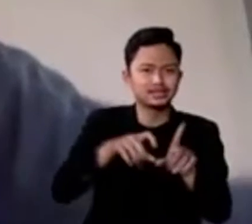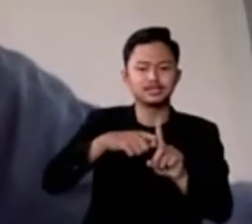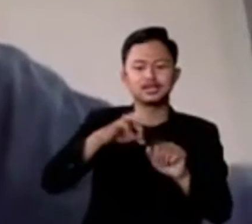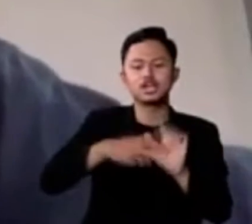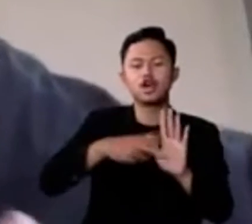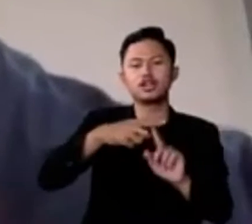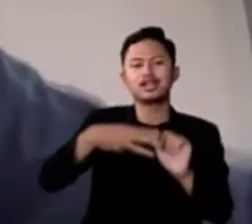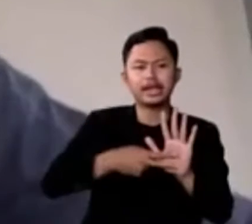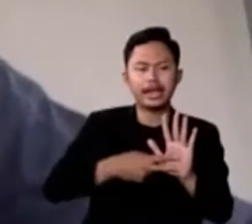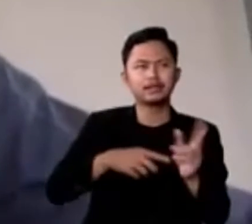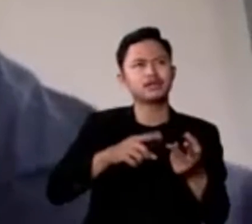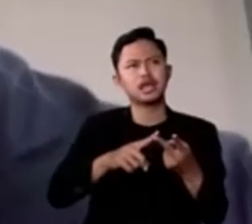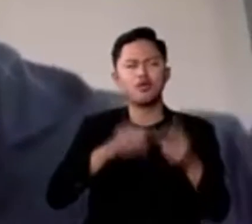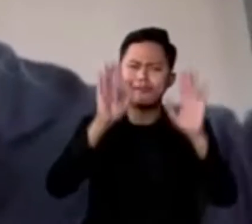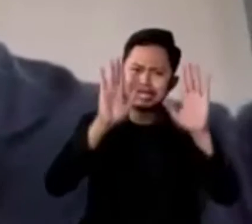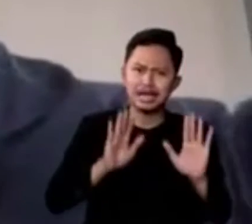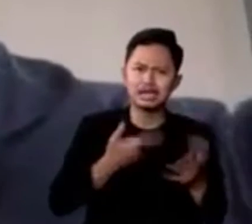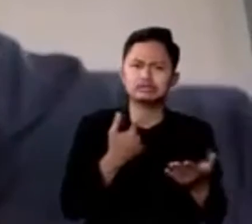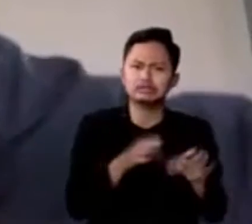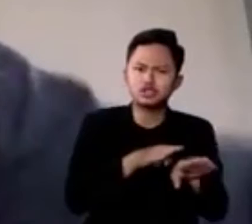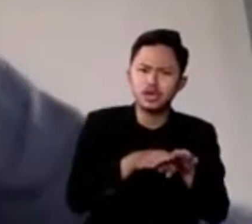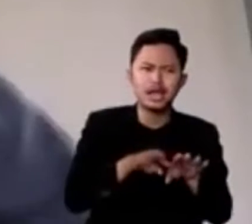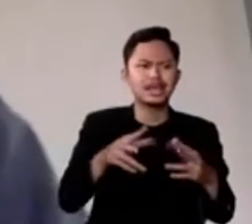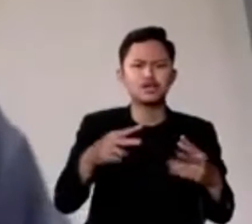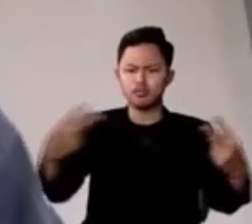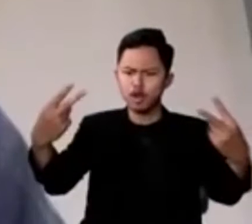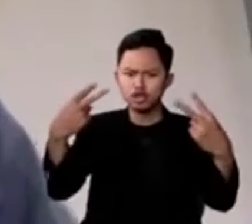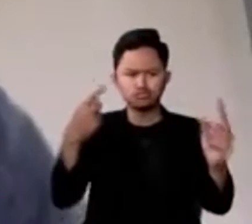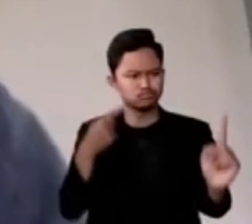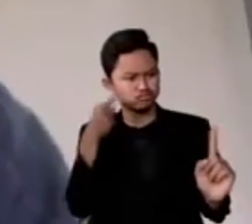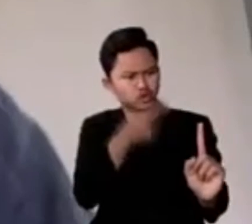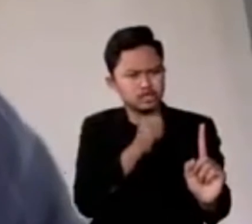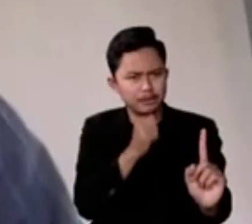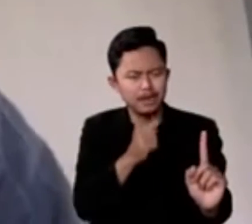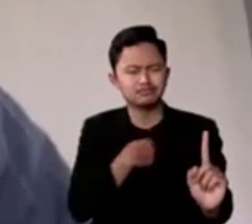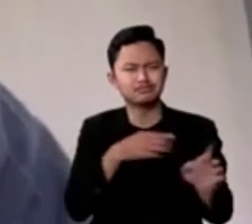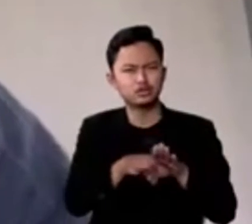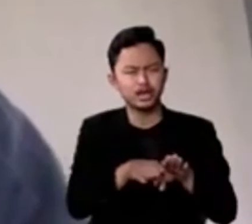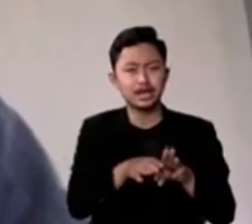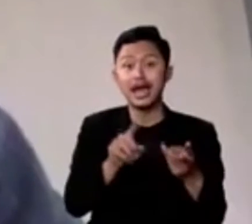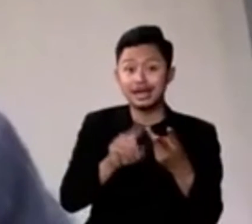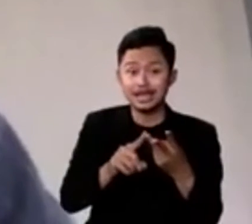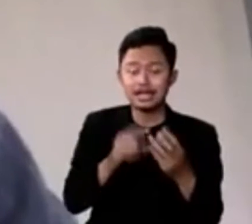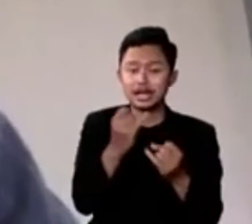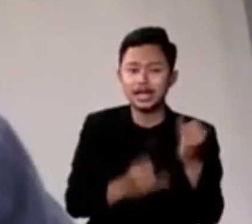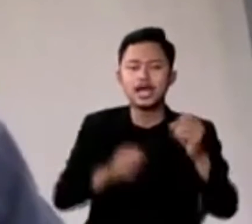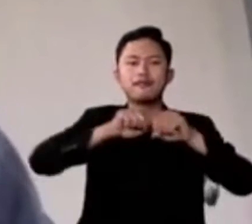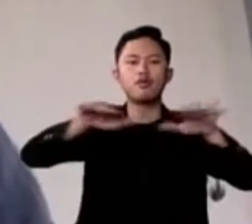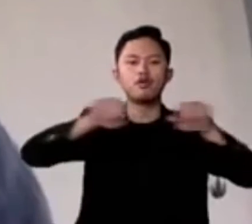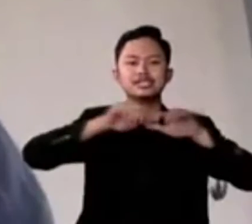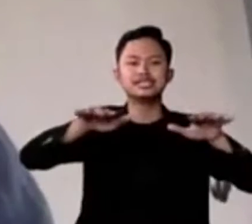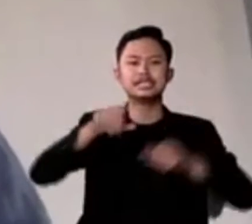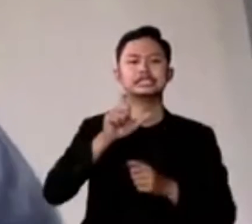media punya caranya dan siapa aja yang kita sasar yang ketiga dari sini promosinya kita